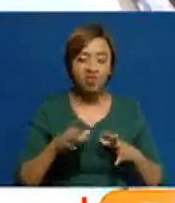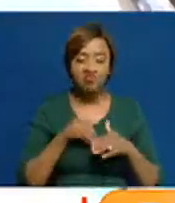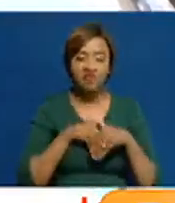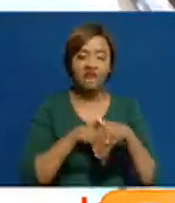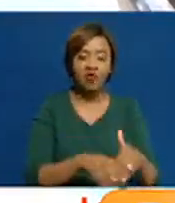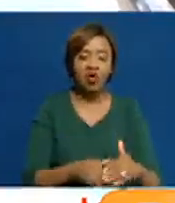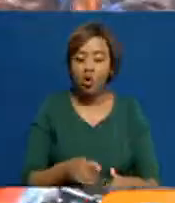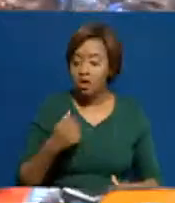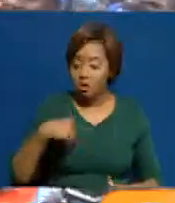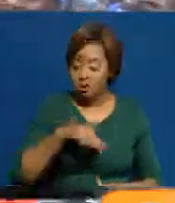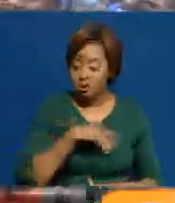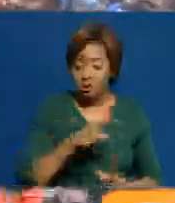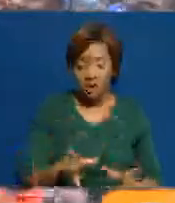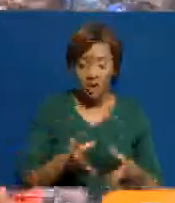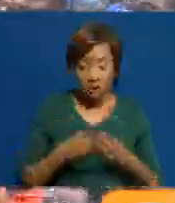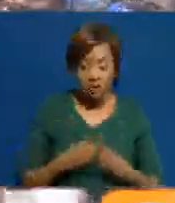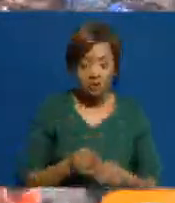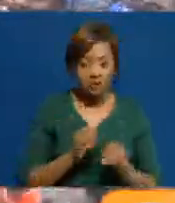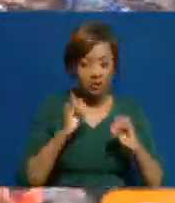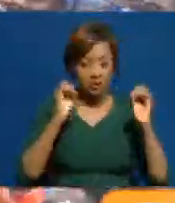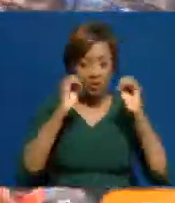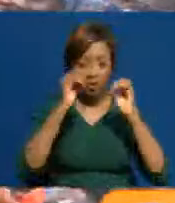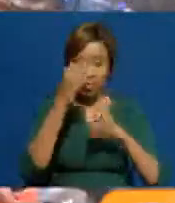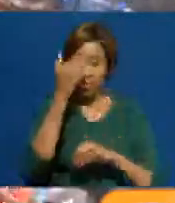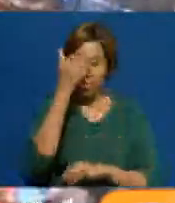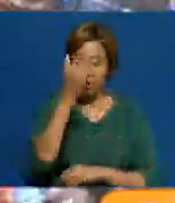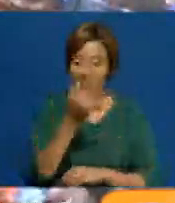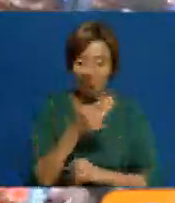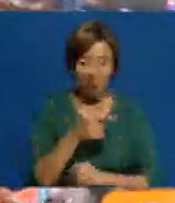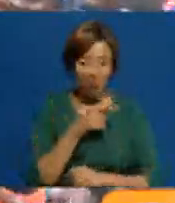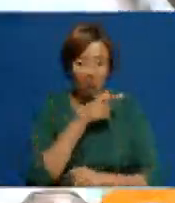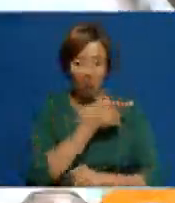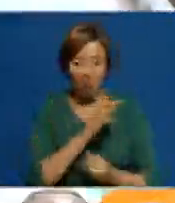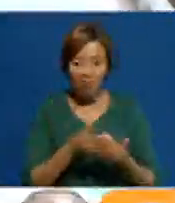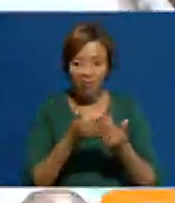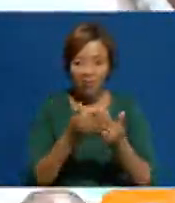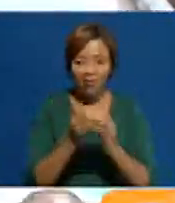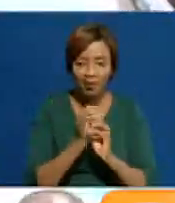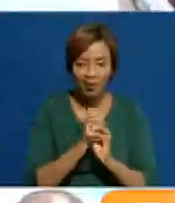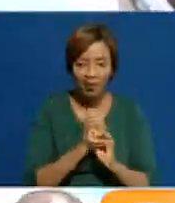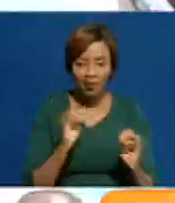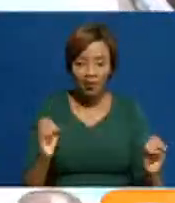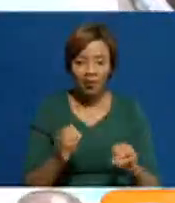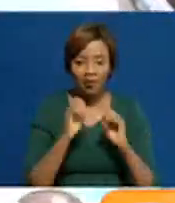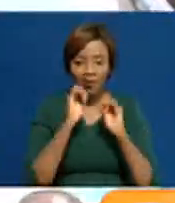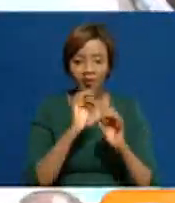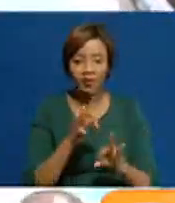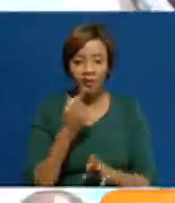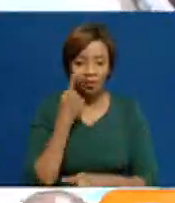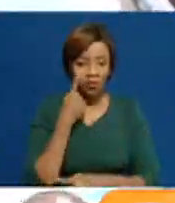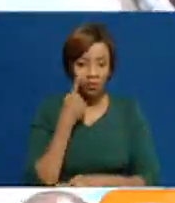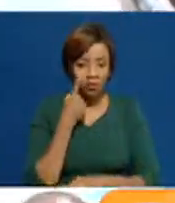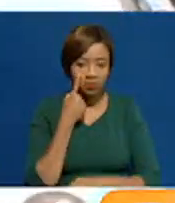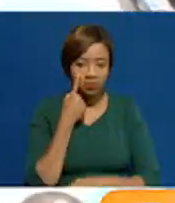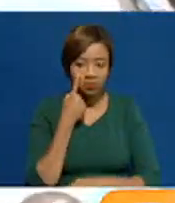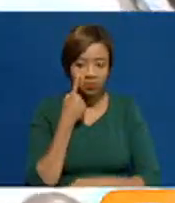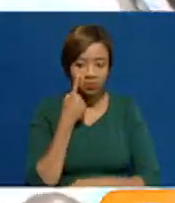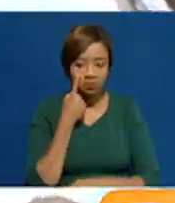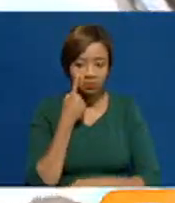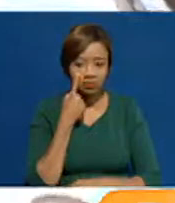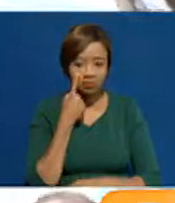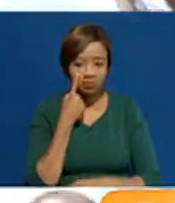kukubali. Kwa sababu mimi nimeambia wewe wacha mambo hii. Utawala ya kidhuluma na